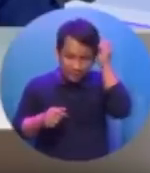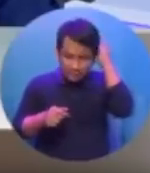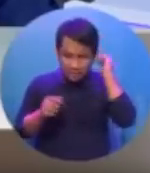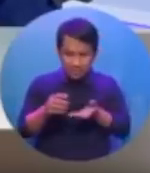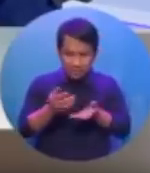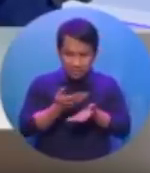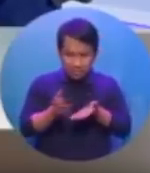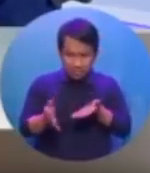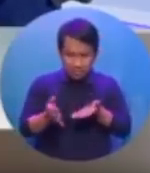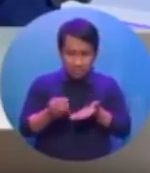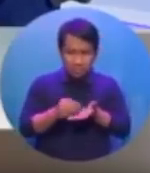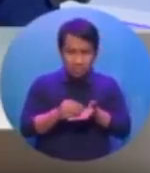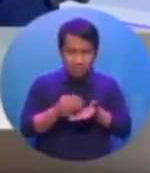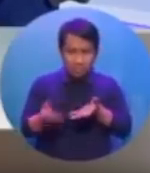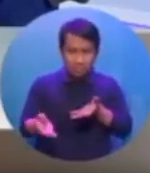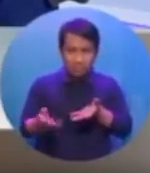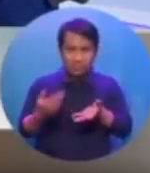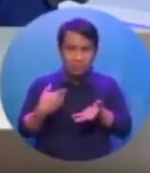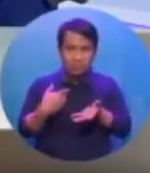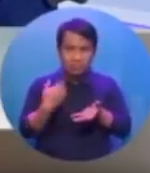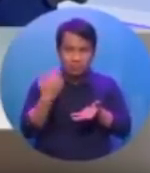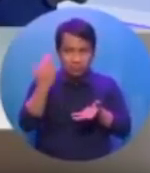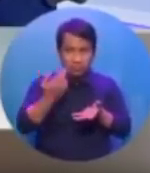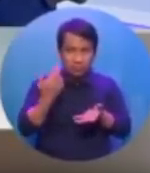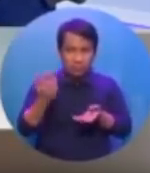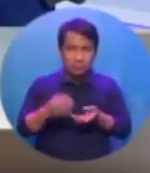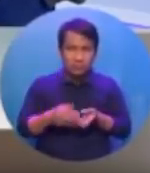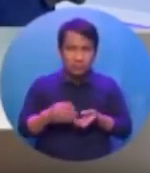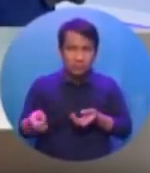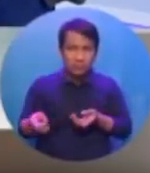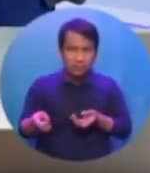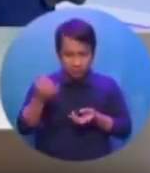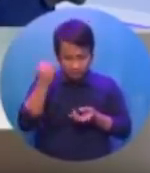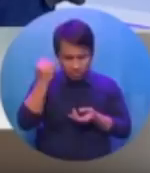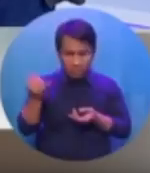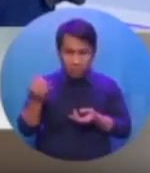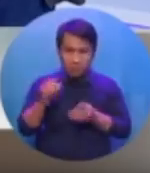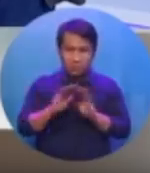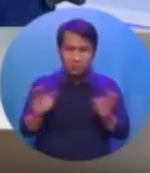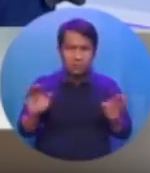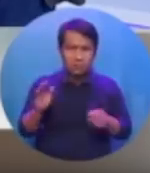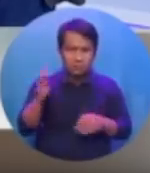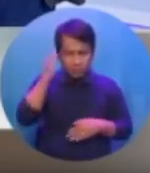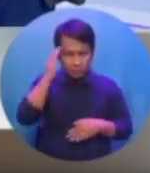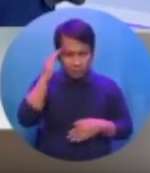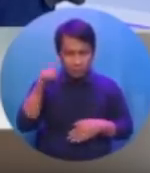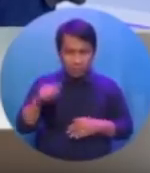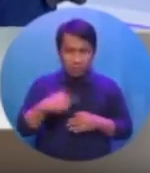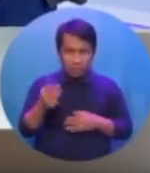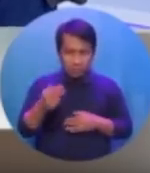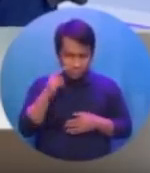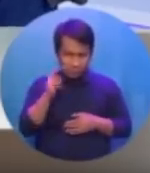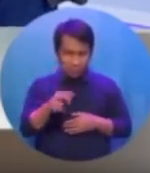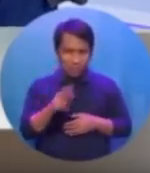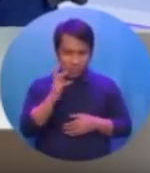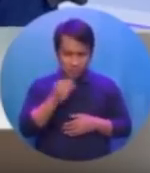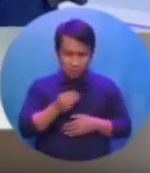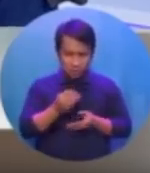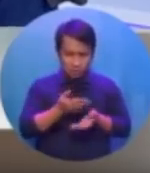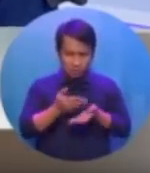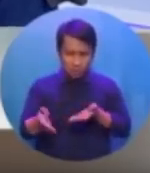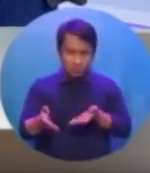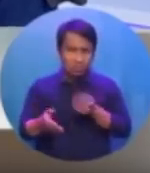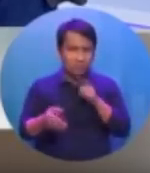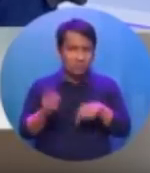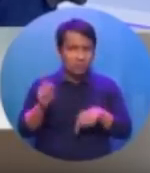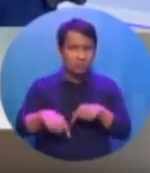daw sa sahig. Eh, hindi naman daw ang anak ko ang may gawa doon. Di rin alam ng ano namin, nakakita kung sino ang nakatapon,